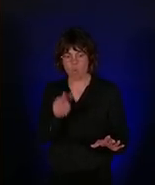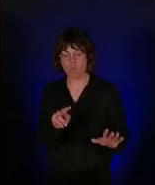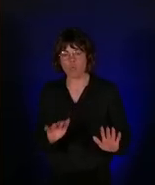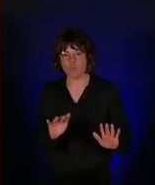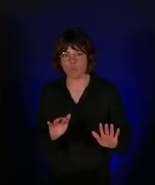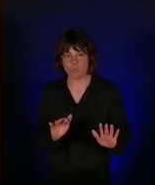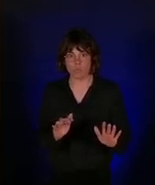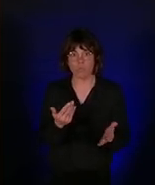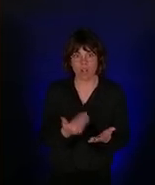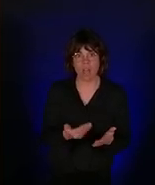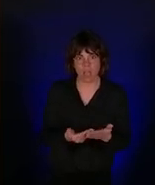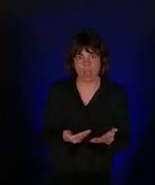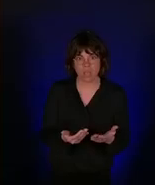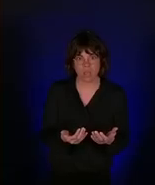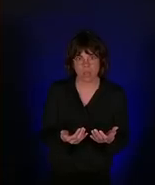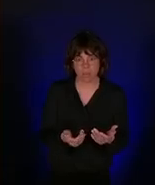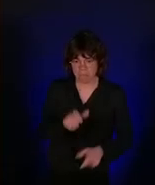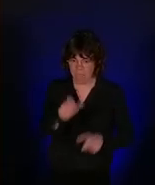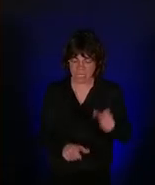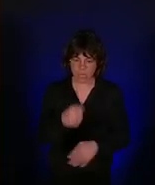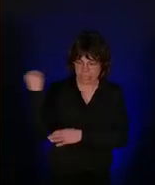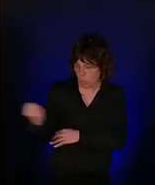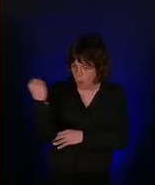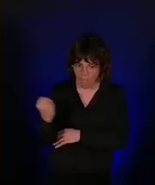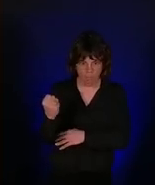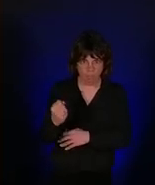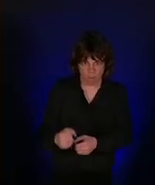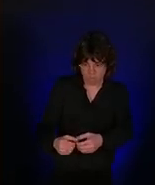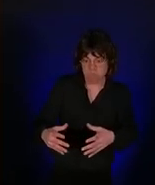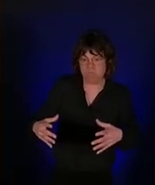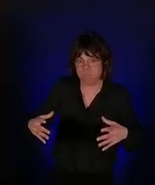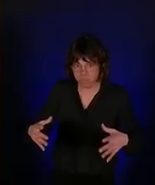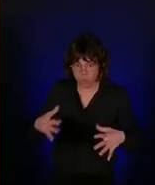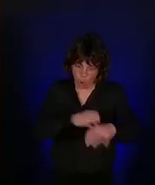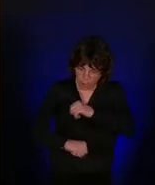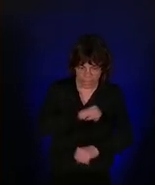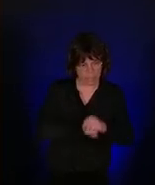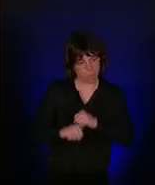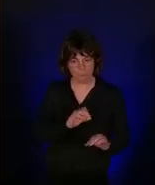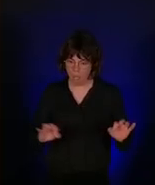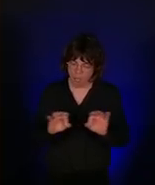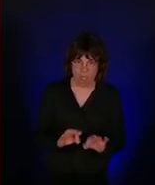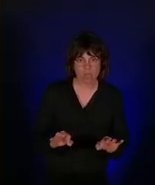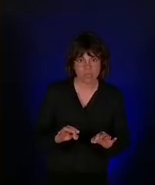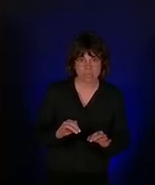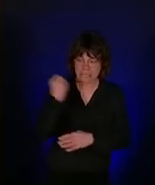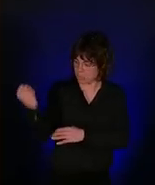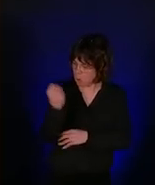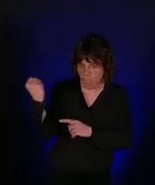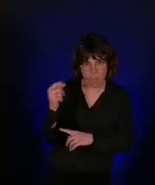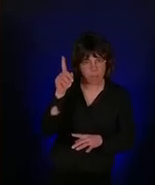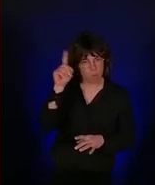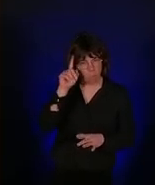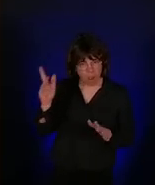la montée du nombre d'isolés dans notre organisation. Isolés qui n'ont pas